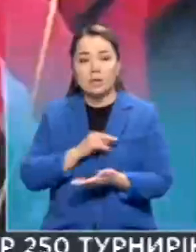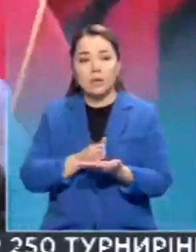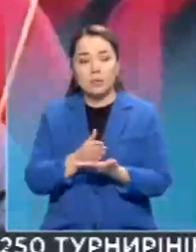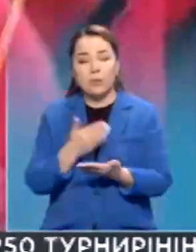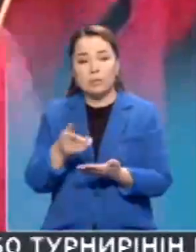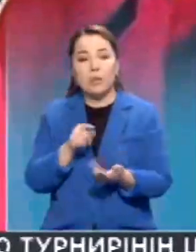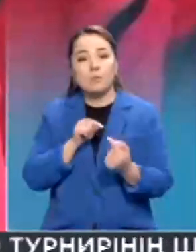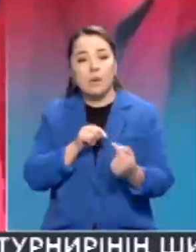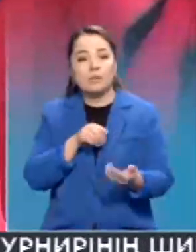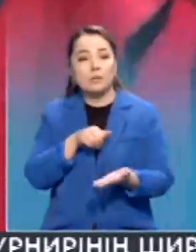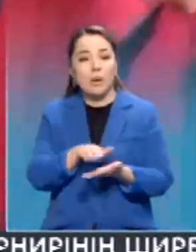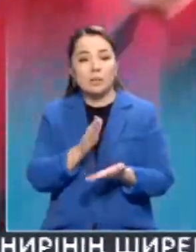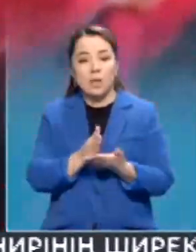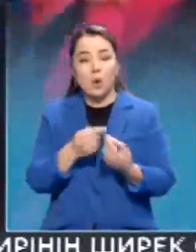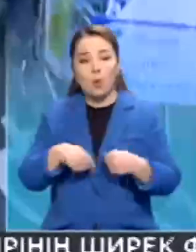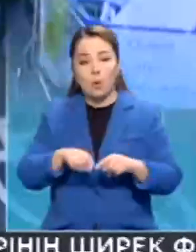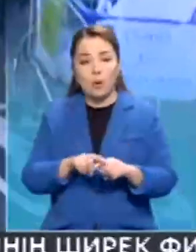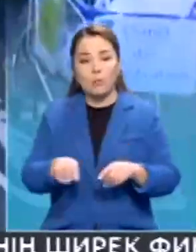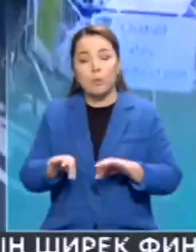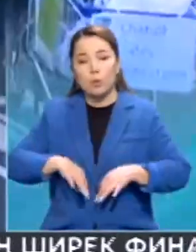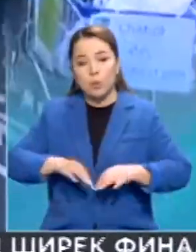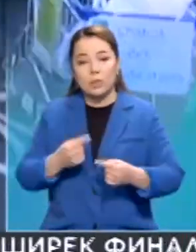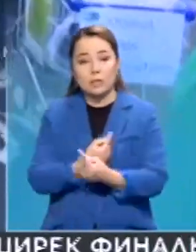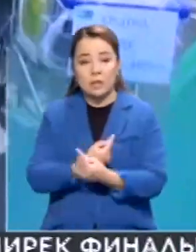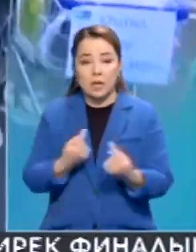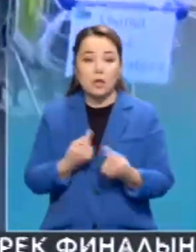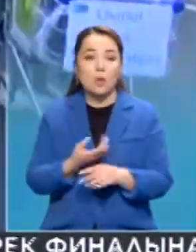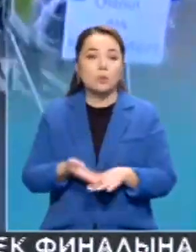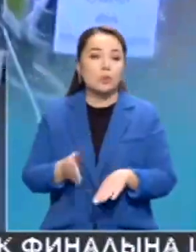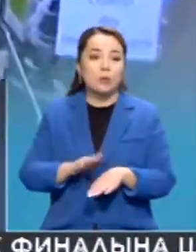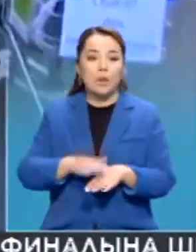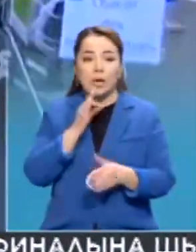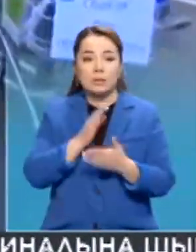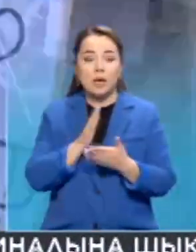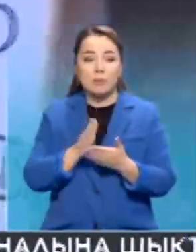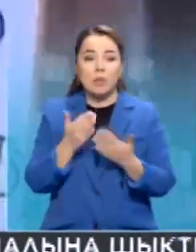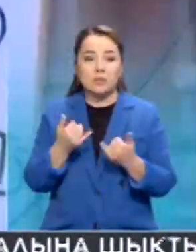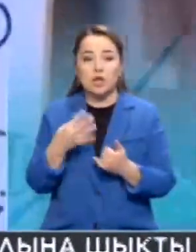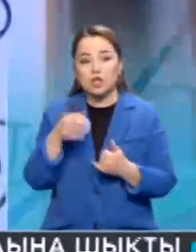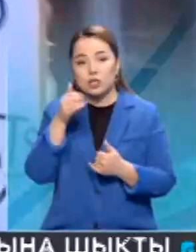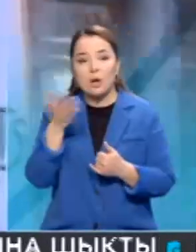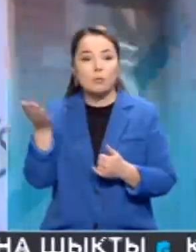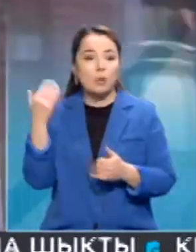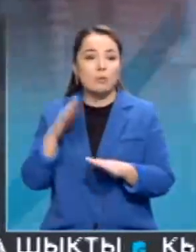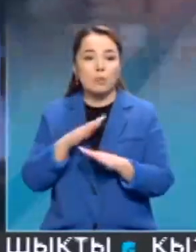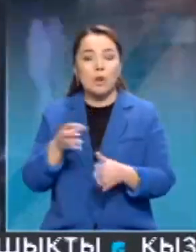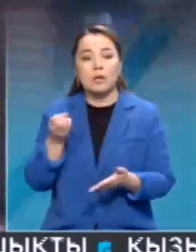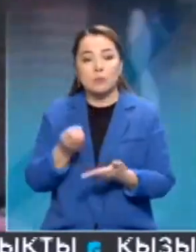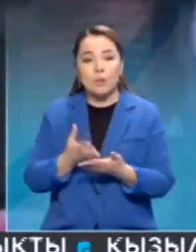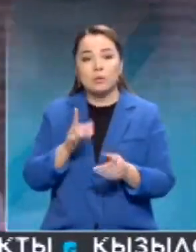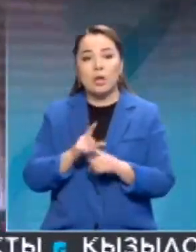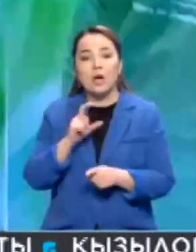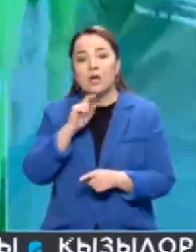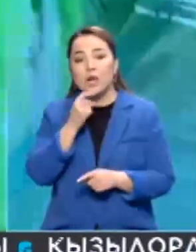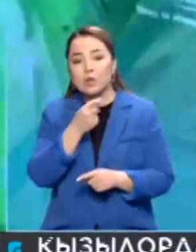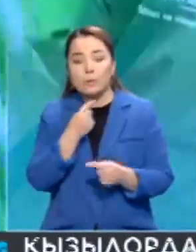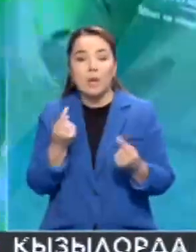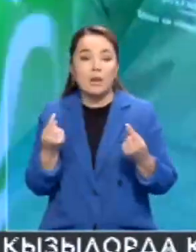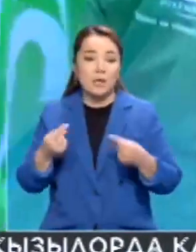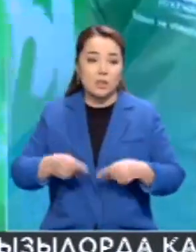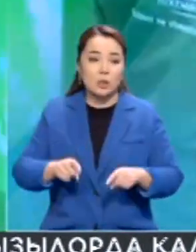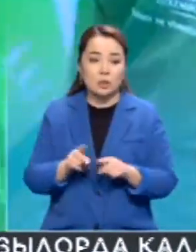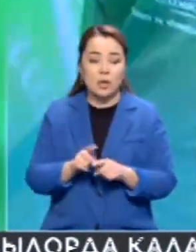бас тартқандықтан қоғамдық көлік қозғалысы қиындаған. Шерушілер соңғы 40 жылда болмаған қымбатшылық пен экономикалық